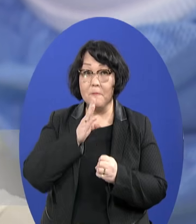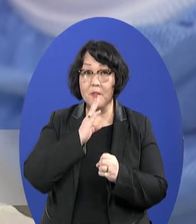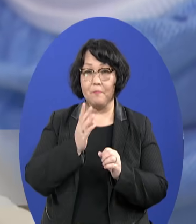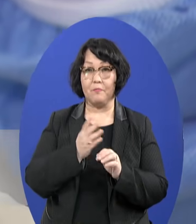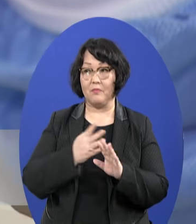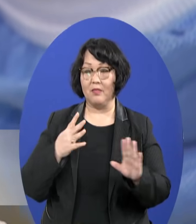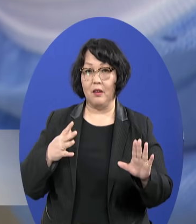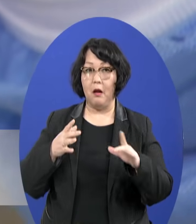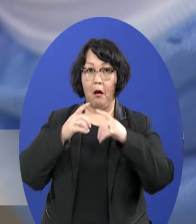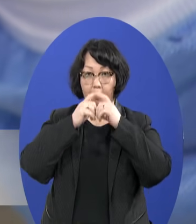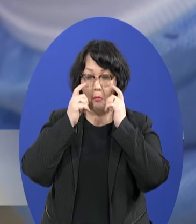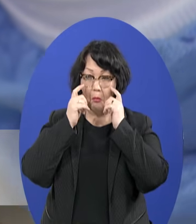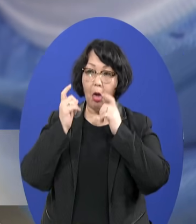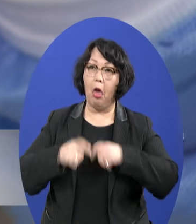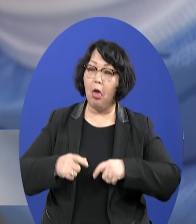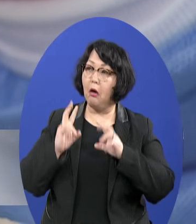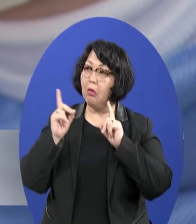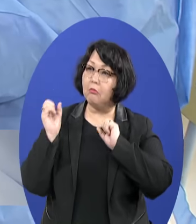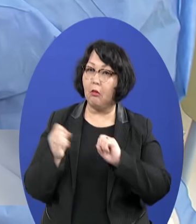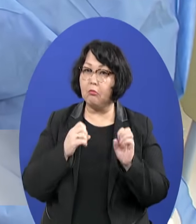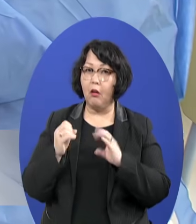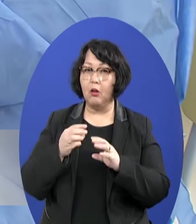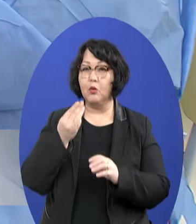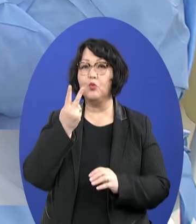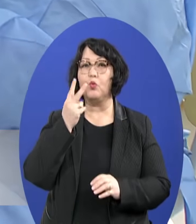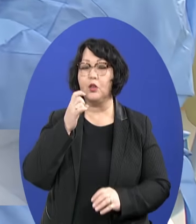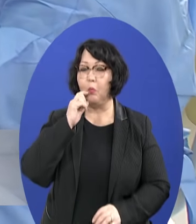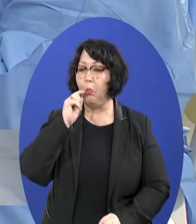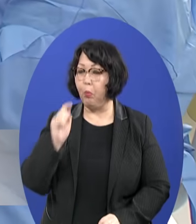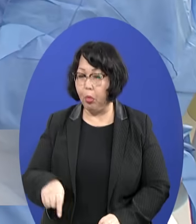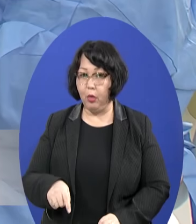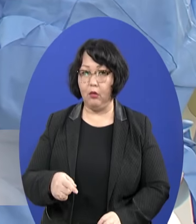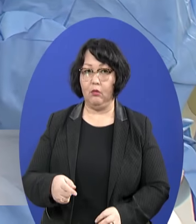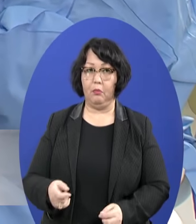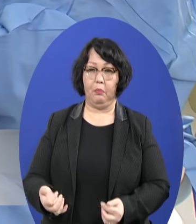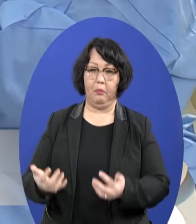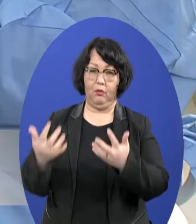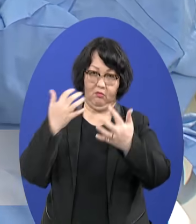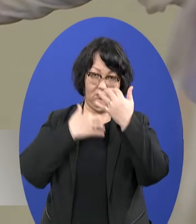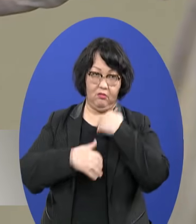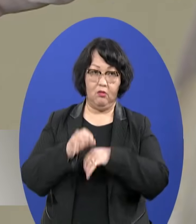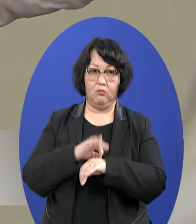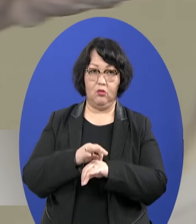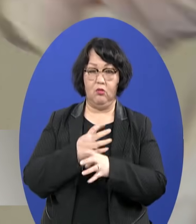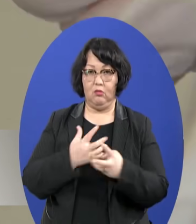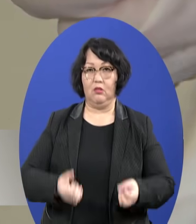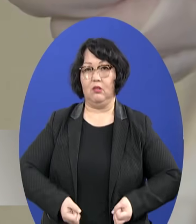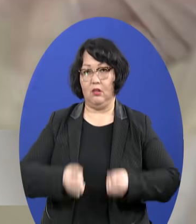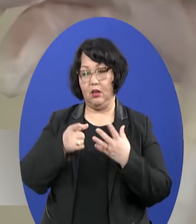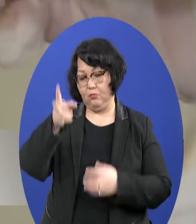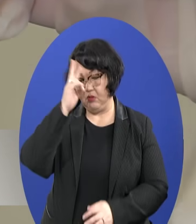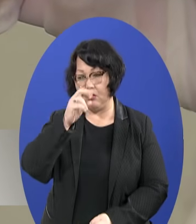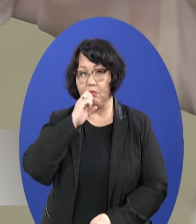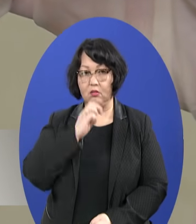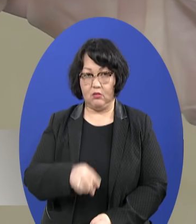цэгт амны хаалтаа авч хоорондоо үг солих, шүлсээ хаях гих зэрэг тохиолдол олон гарч байгааг эрүүл мэндийн яамнаас хэлж байна.